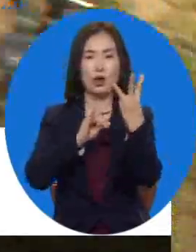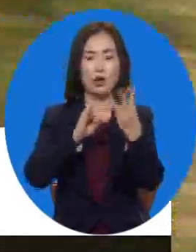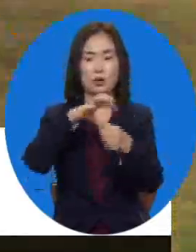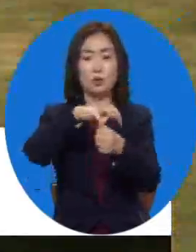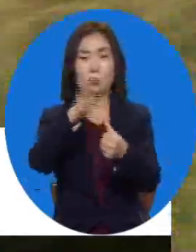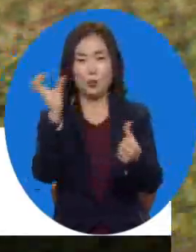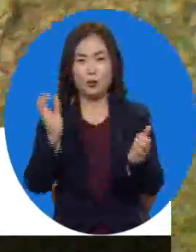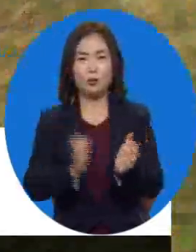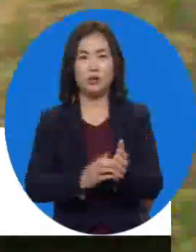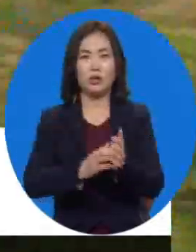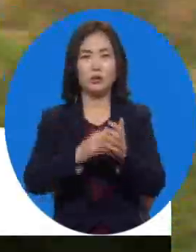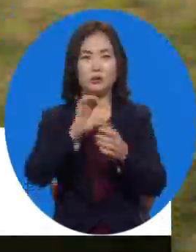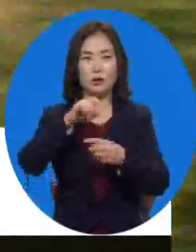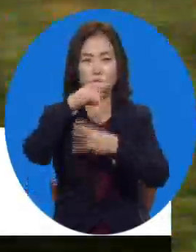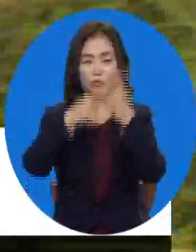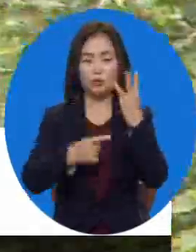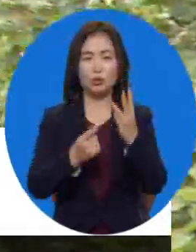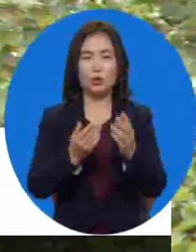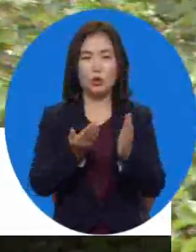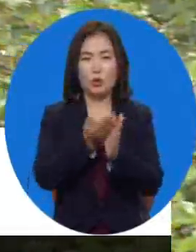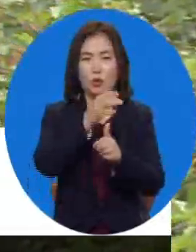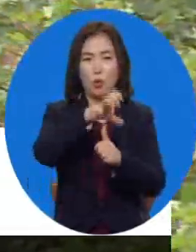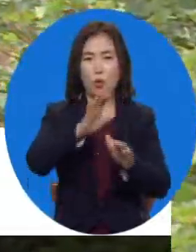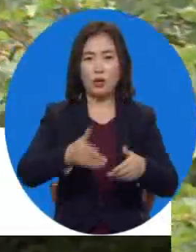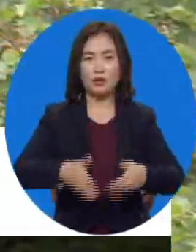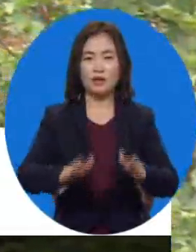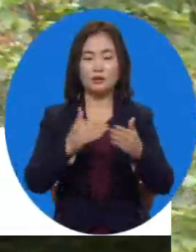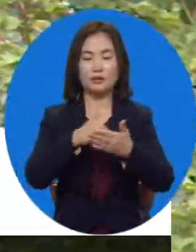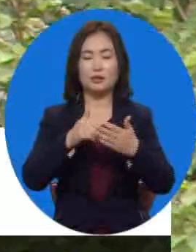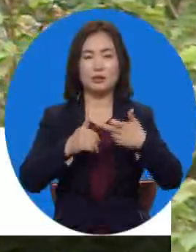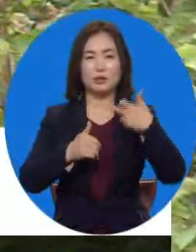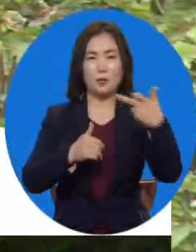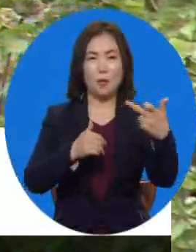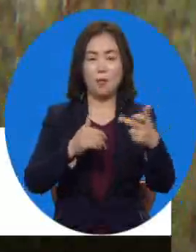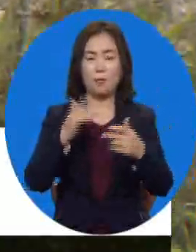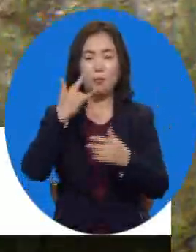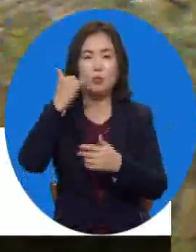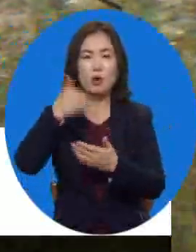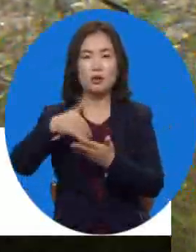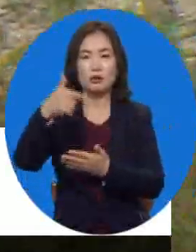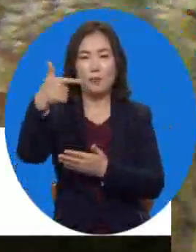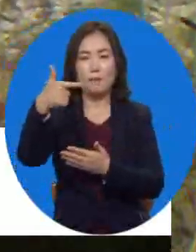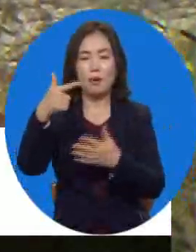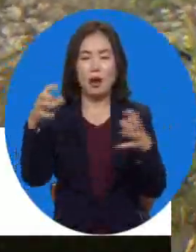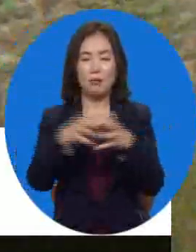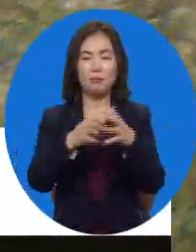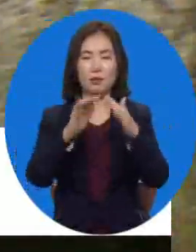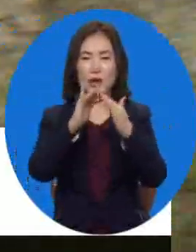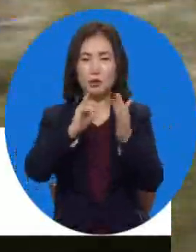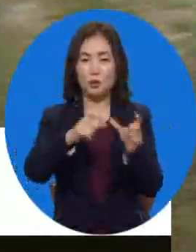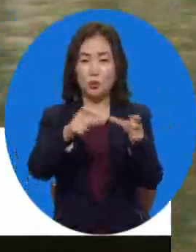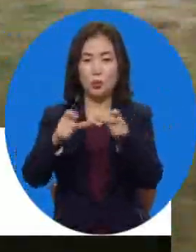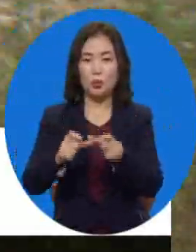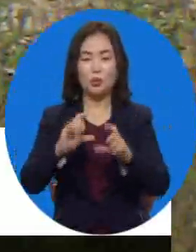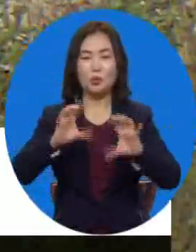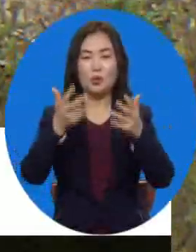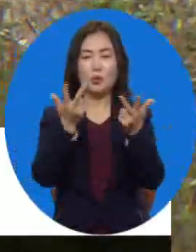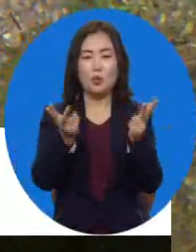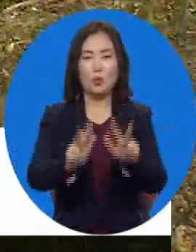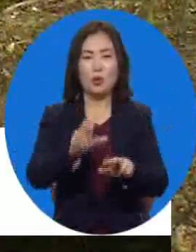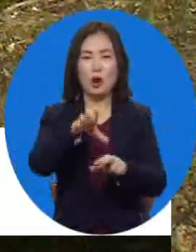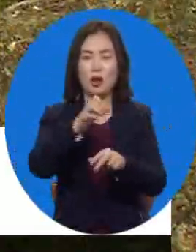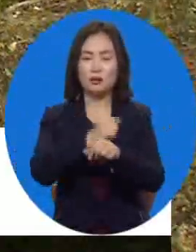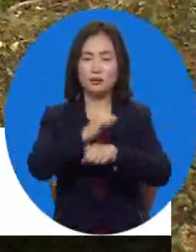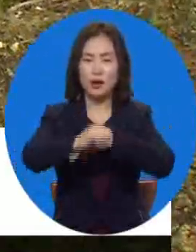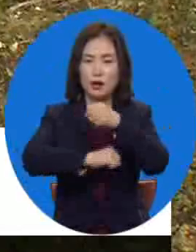했습니다 영주 중식 시설에서 올해 태어난 새끼 17 마리와 부모 6마리 등 가족단위로 국립공원 공단은